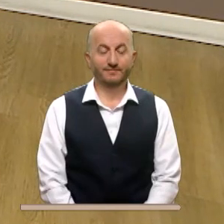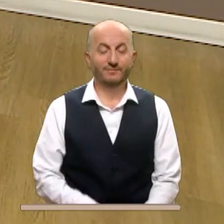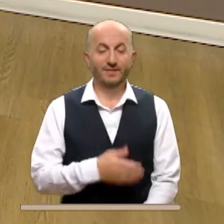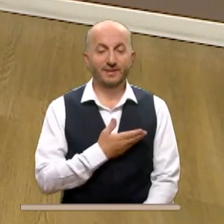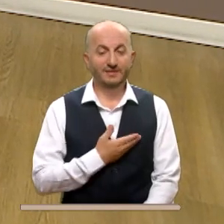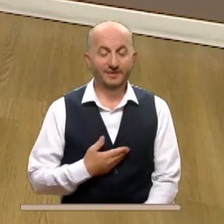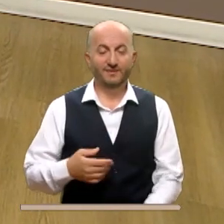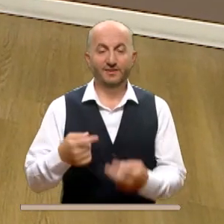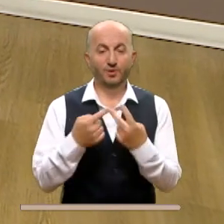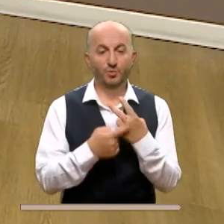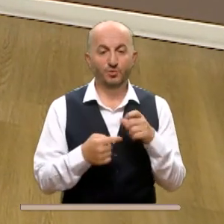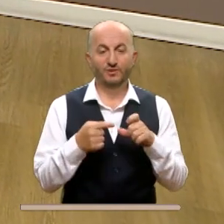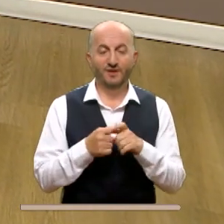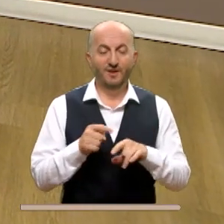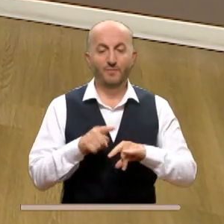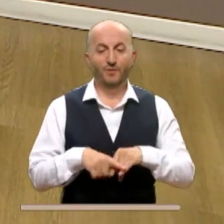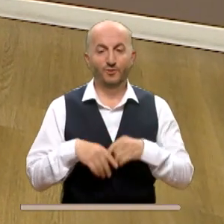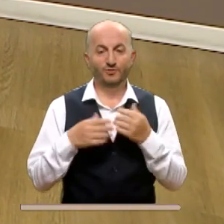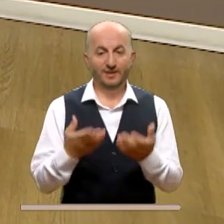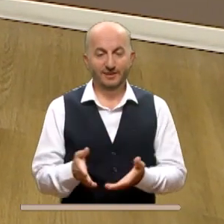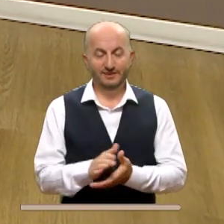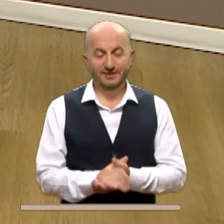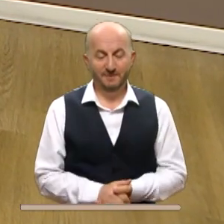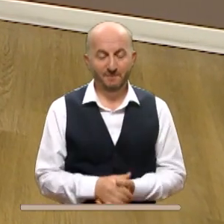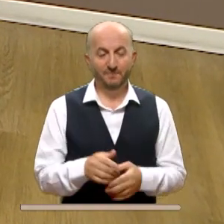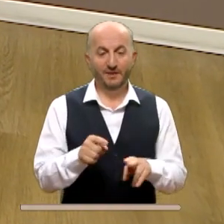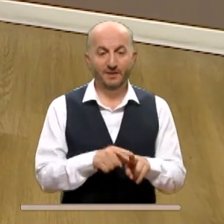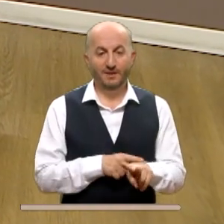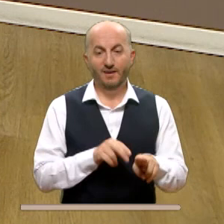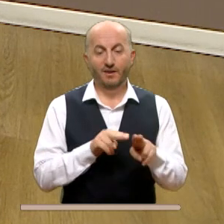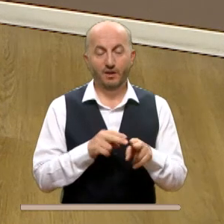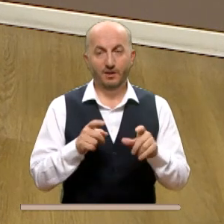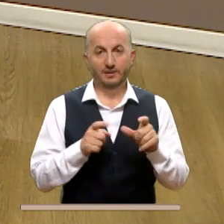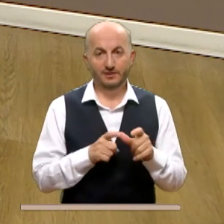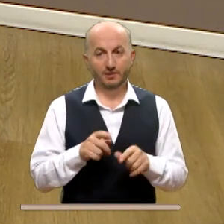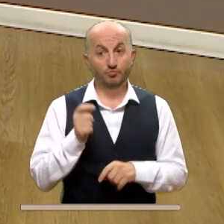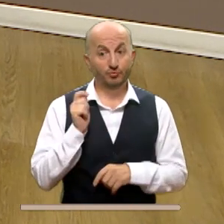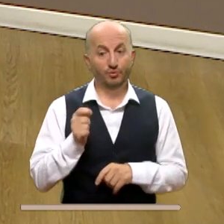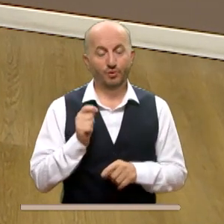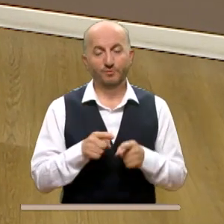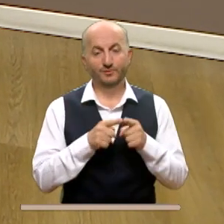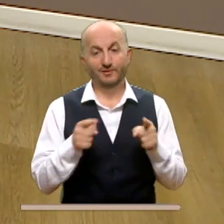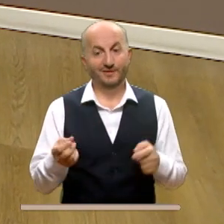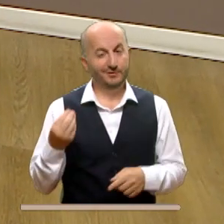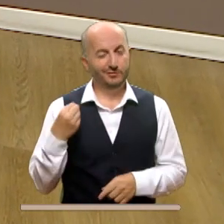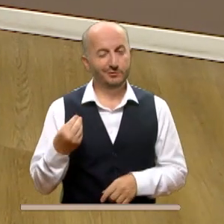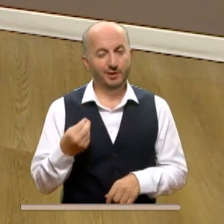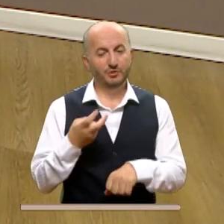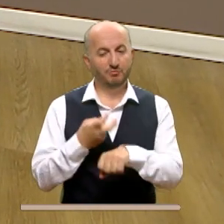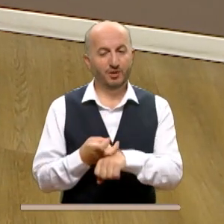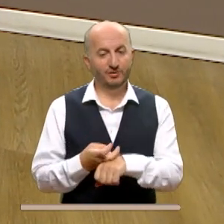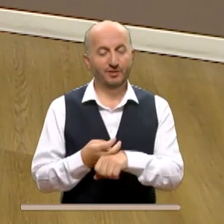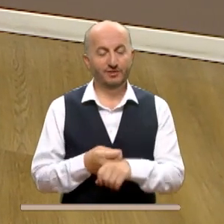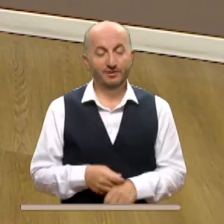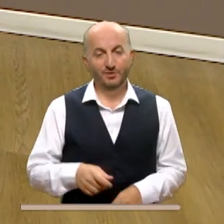Sevgili Yunus Emre, hoş geldin. Hoş bulduk. YKS gibi zorlu bir süreçte çok hoş, güzel bir derece aldın.